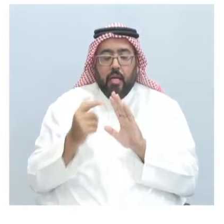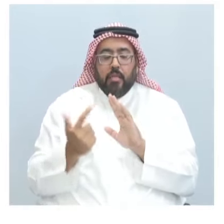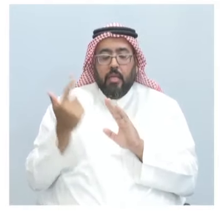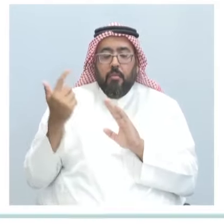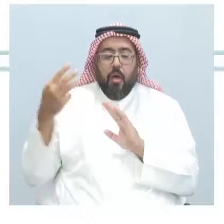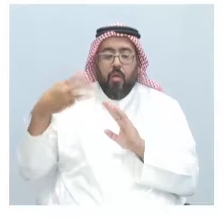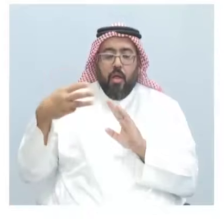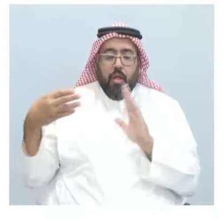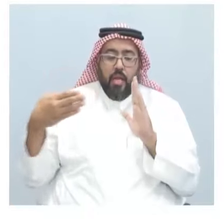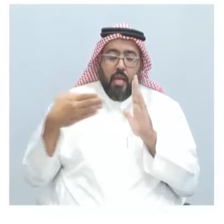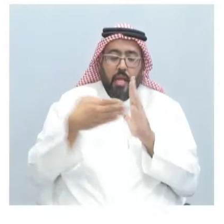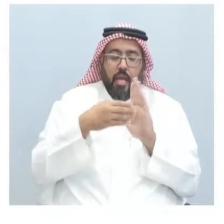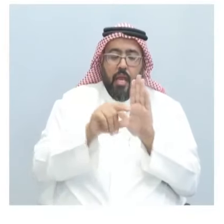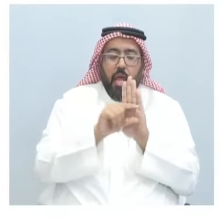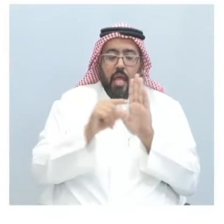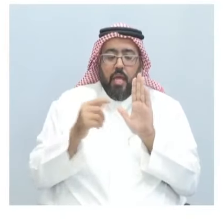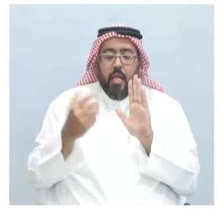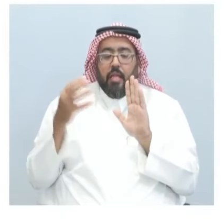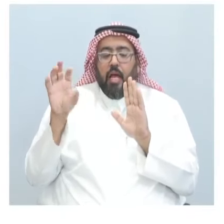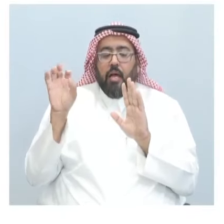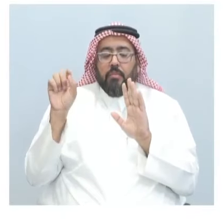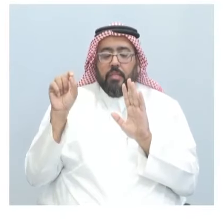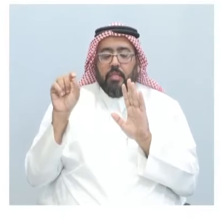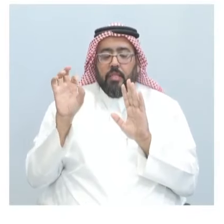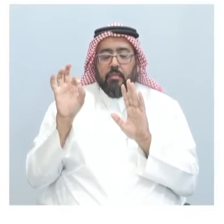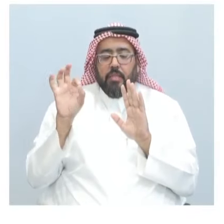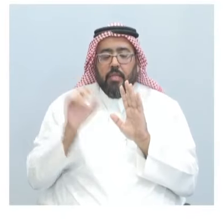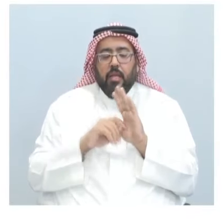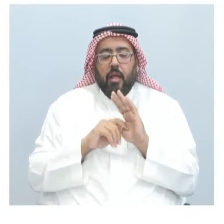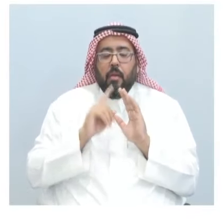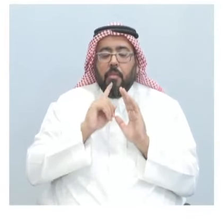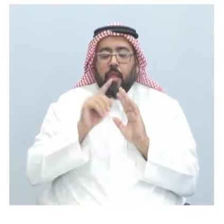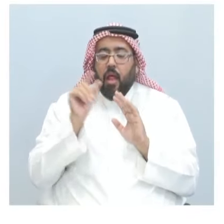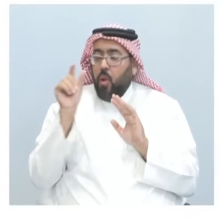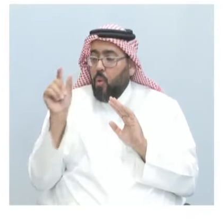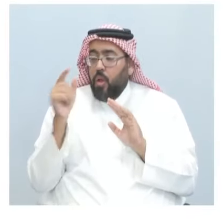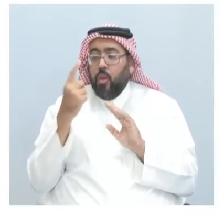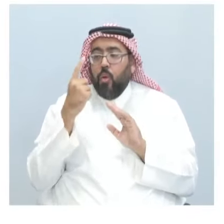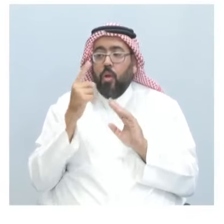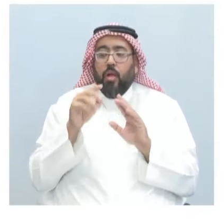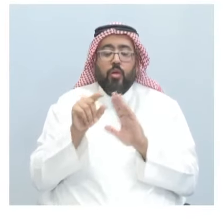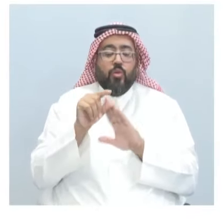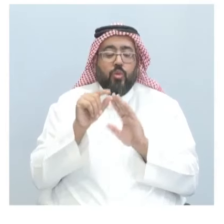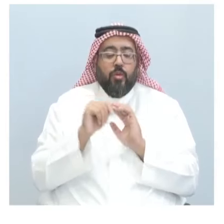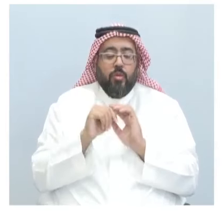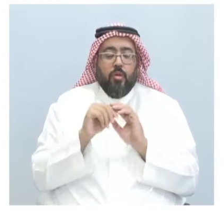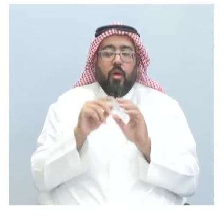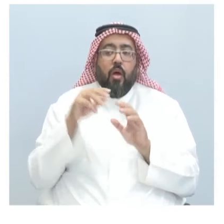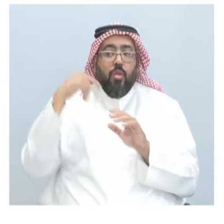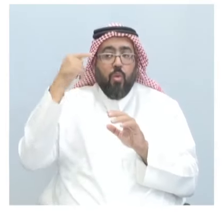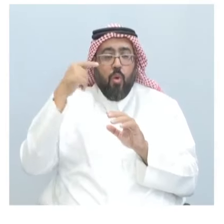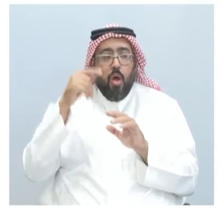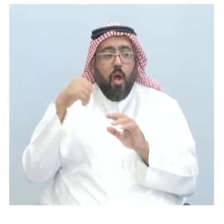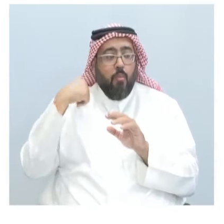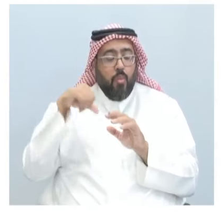هذه السوره الكريمه لاحظوا ما زلنا في الوحده الاولى في هذه السوره الكريمه ويتوقع